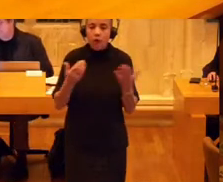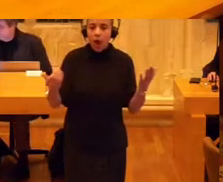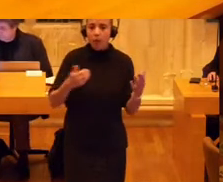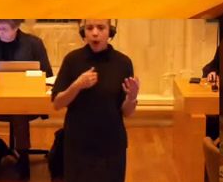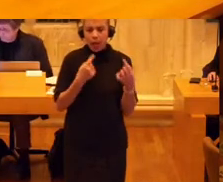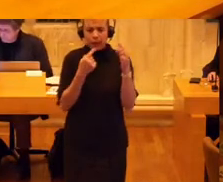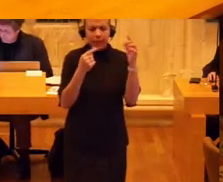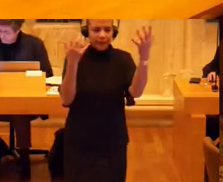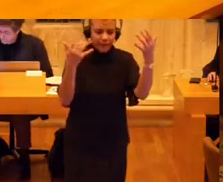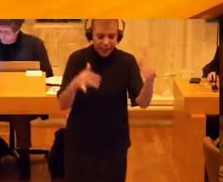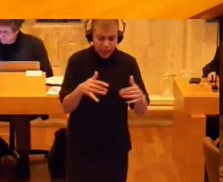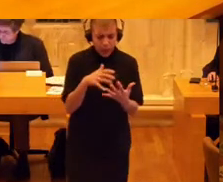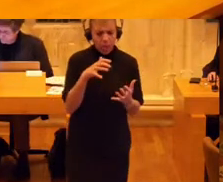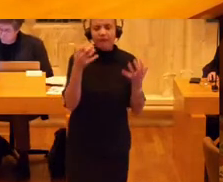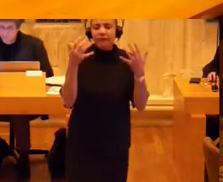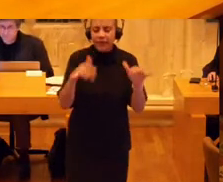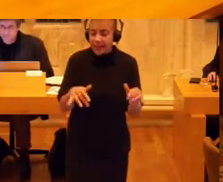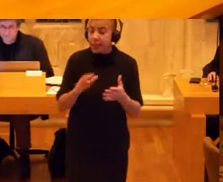gueule, je vous laisse la parole.